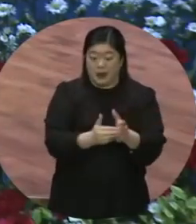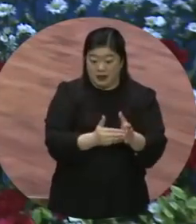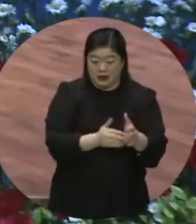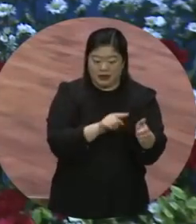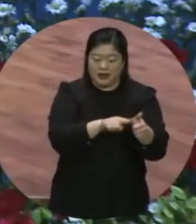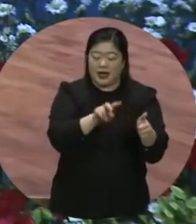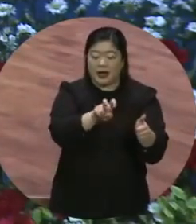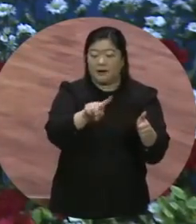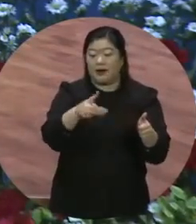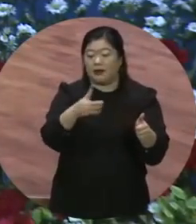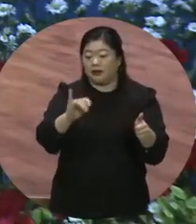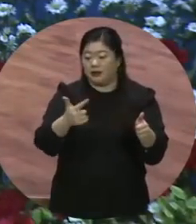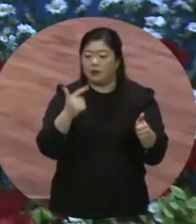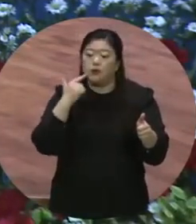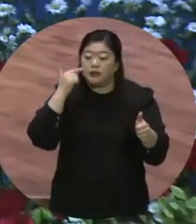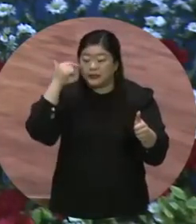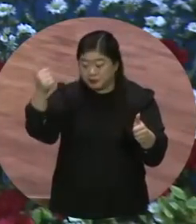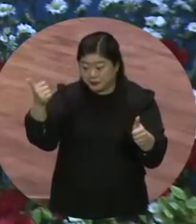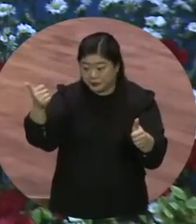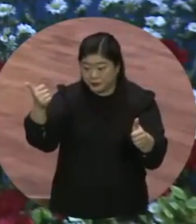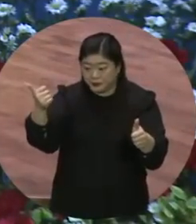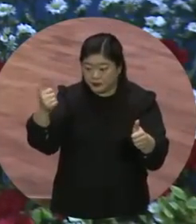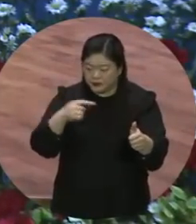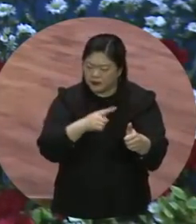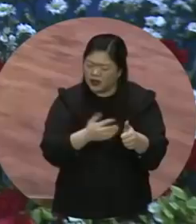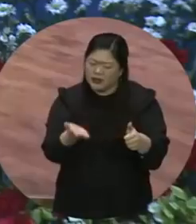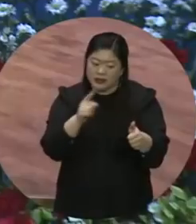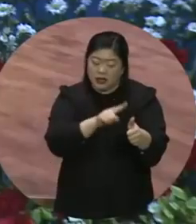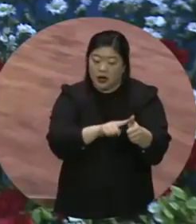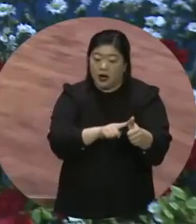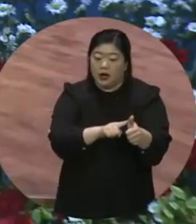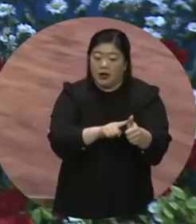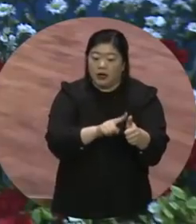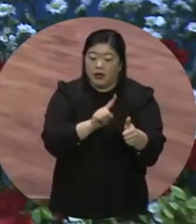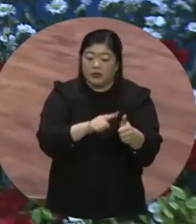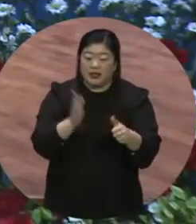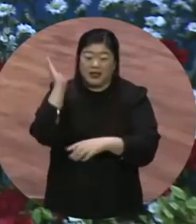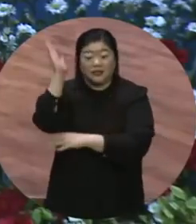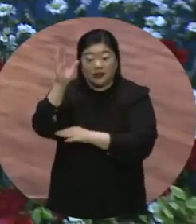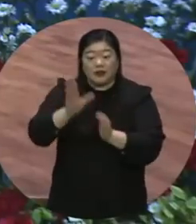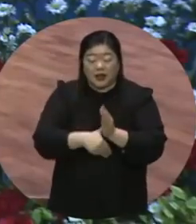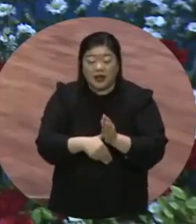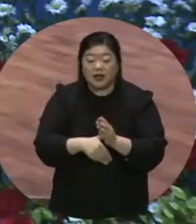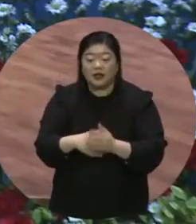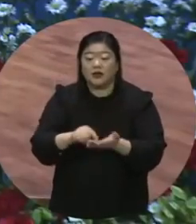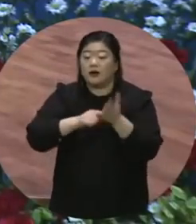그 당시 최고로 유명했던 마틴 로드 존슨 목사님 뭐라는지 아십니까?